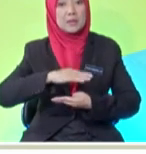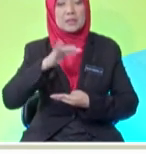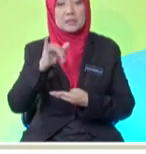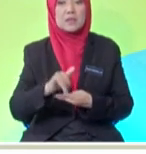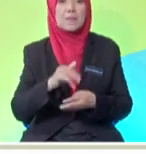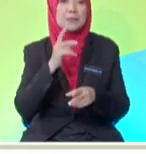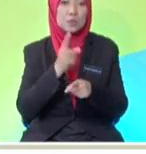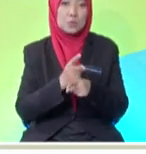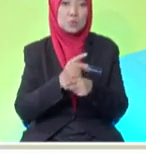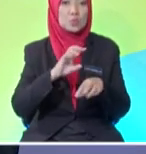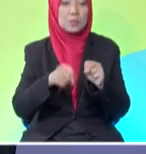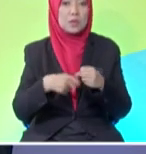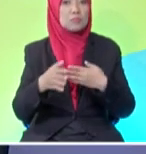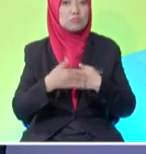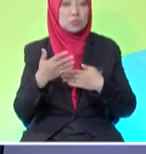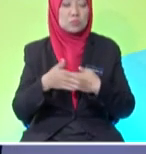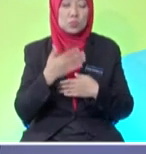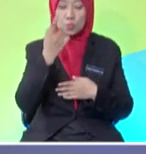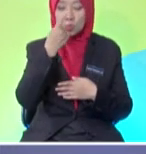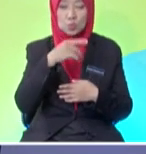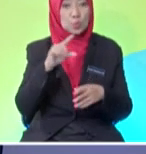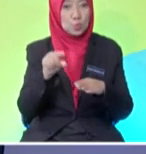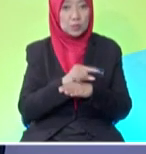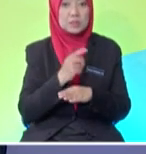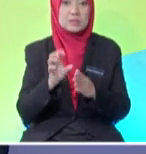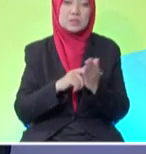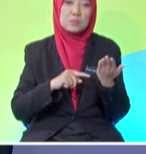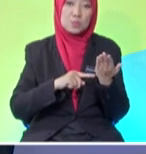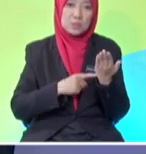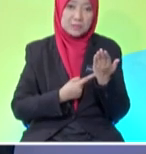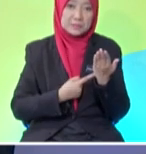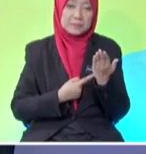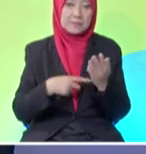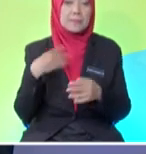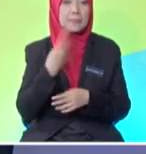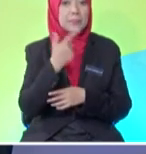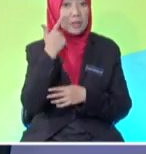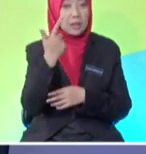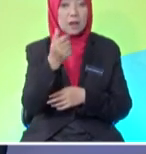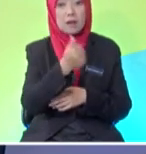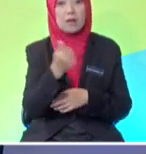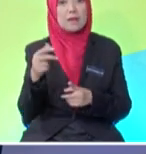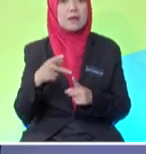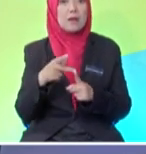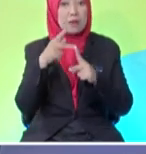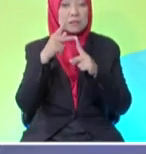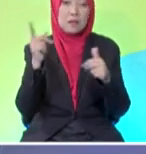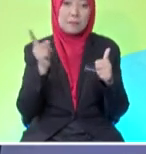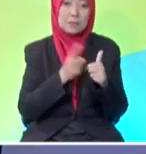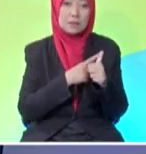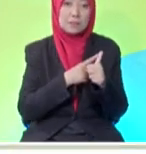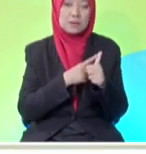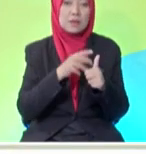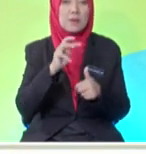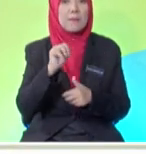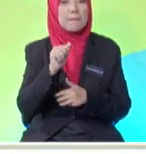supaya mudah untuk kita gunakan smule sepatu Oke kemudian kita lihat pula alat khas yang pertama yaitu